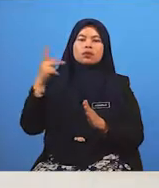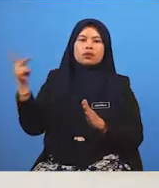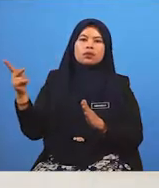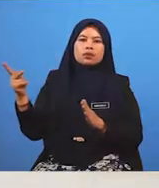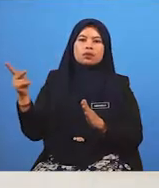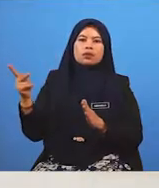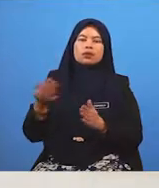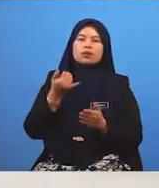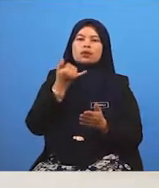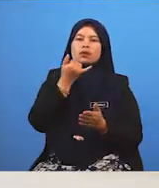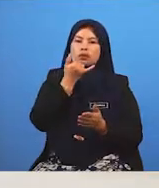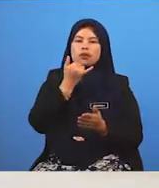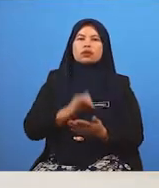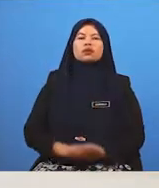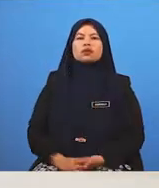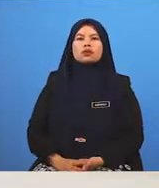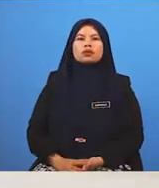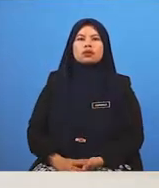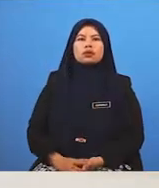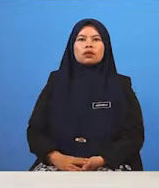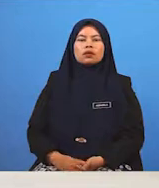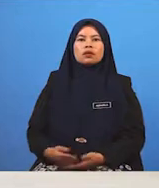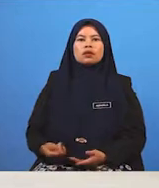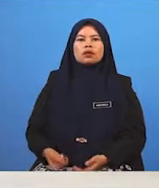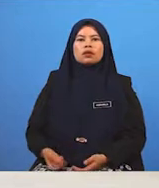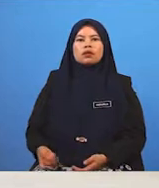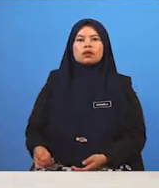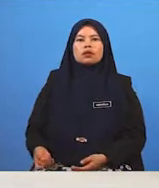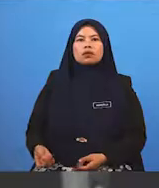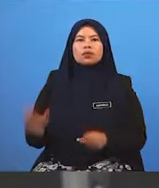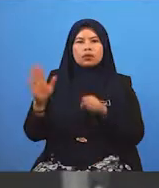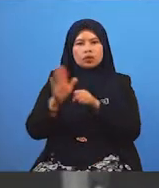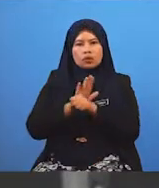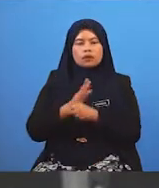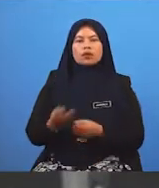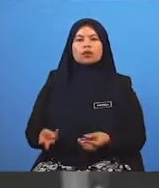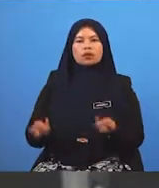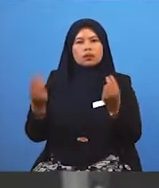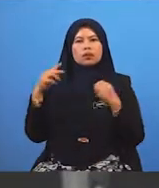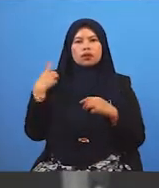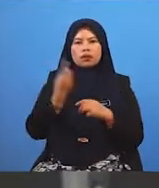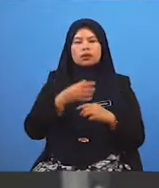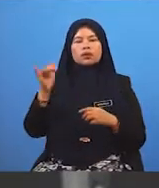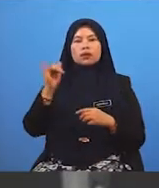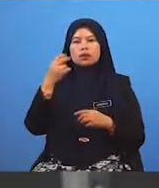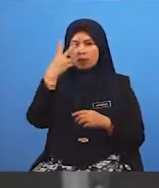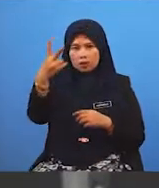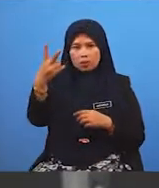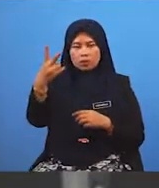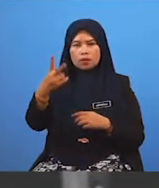Sebagai rangkuman sesi pengajaran hari ini, mari kita sama-sama lihat apakah pengajaran hadis hari